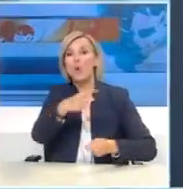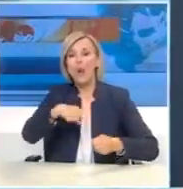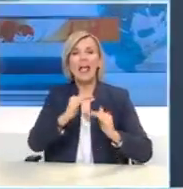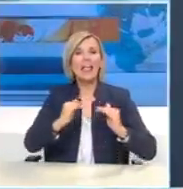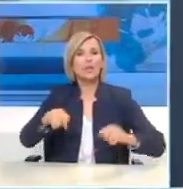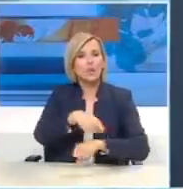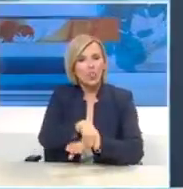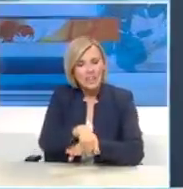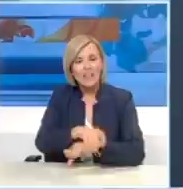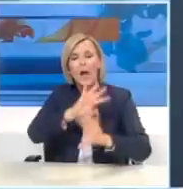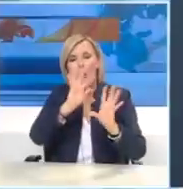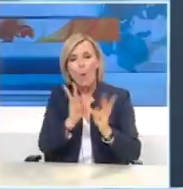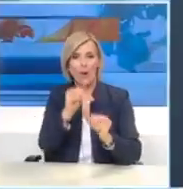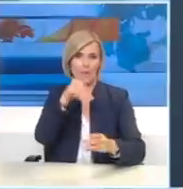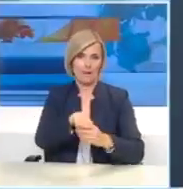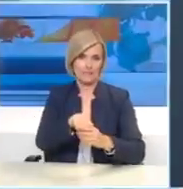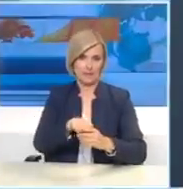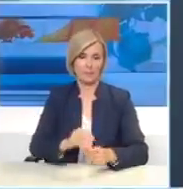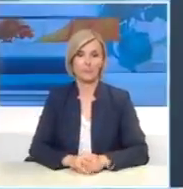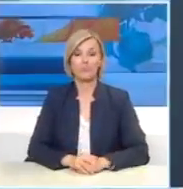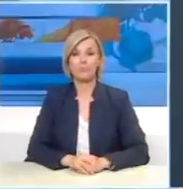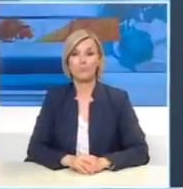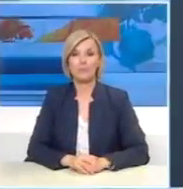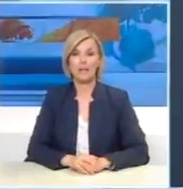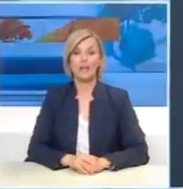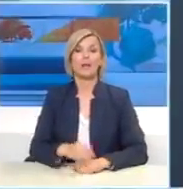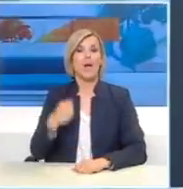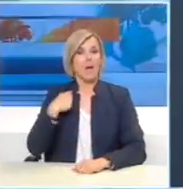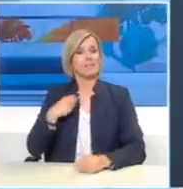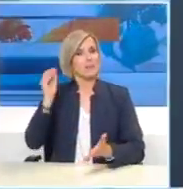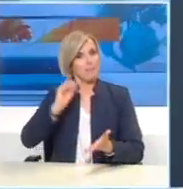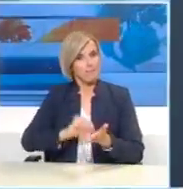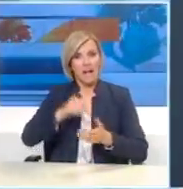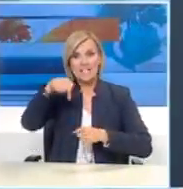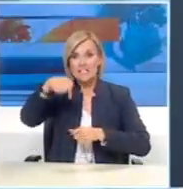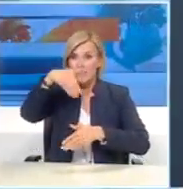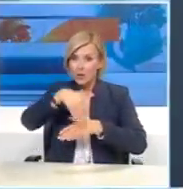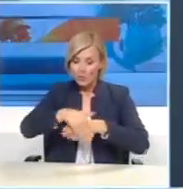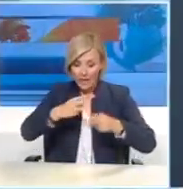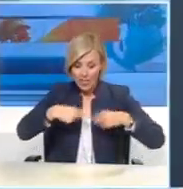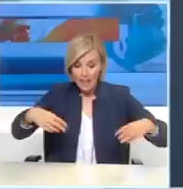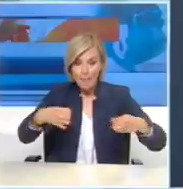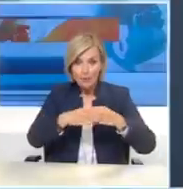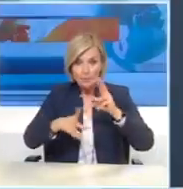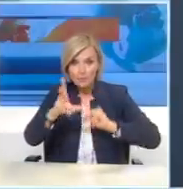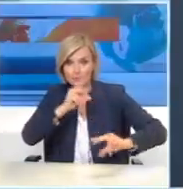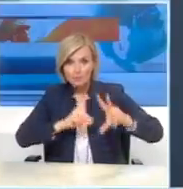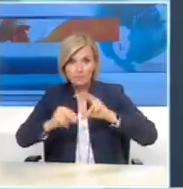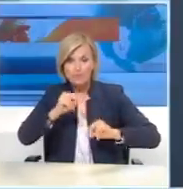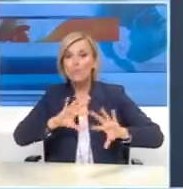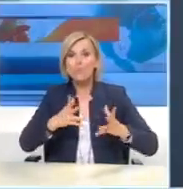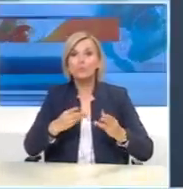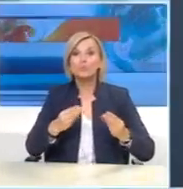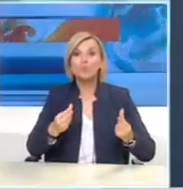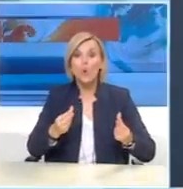Σχετικά με την άρση των μέτρων, η Επιτροπή μας επανασυνεδριάζει απόψε για να δώσει γενικούς κανόνες για την